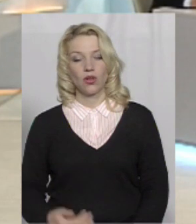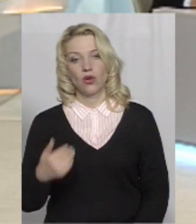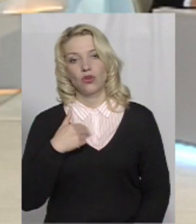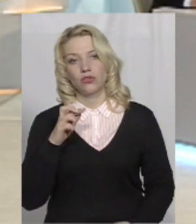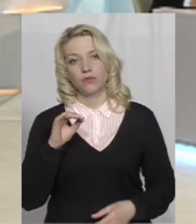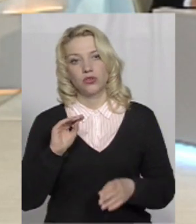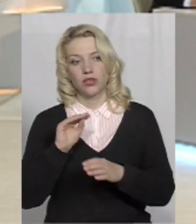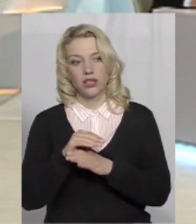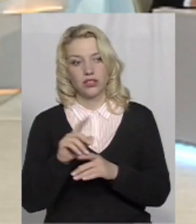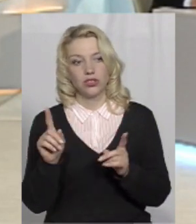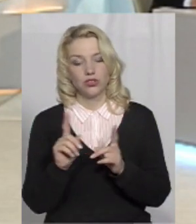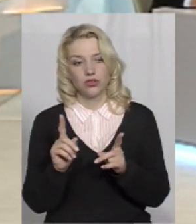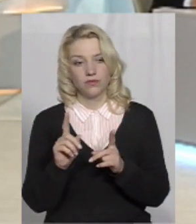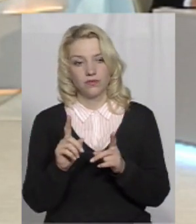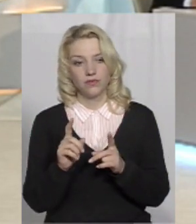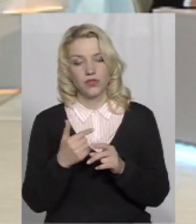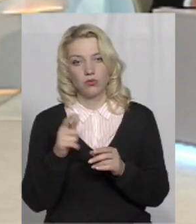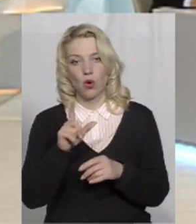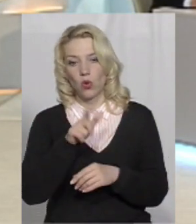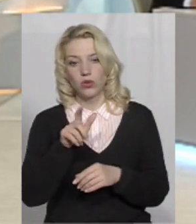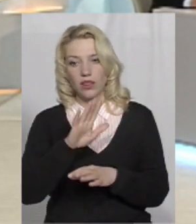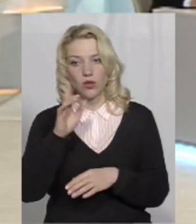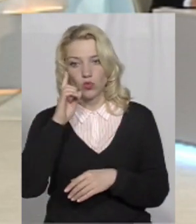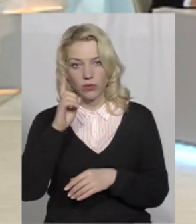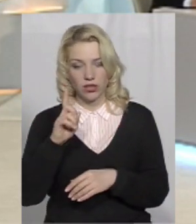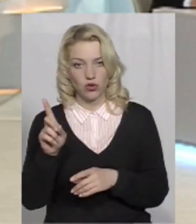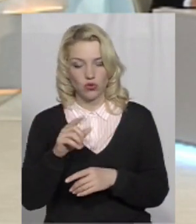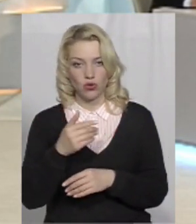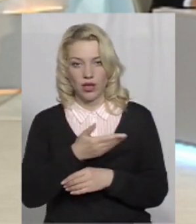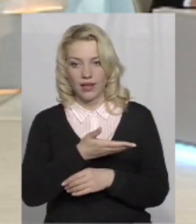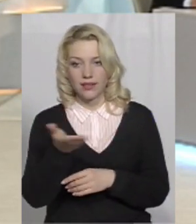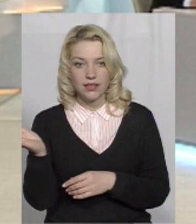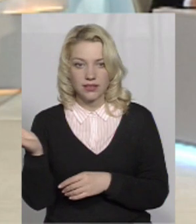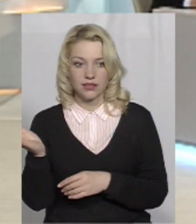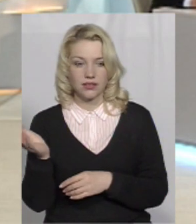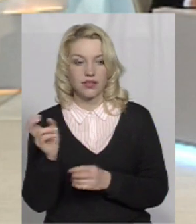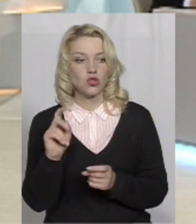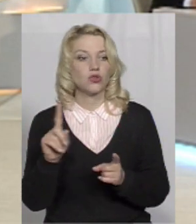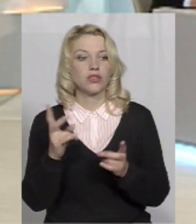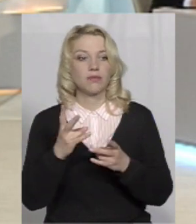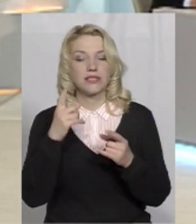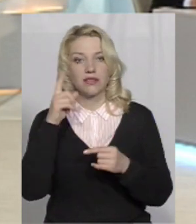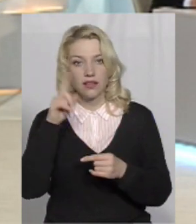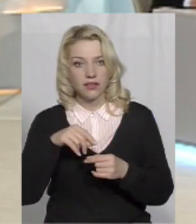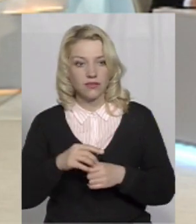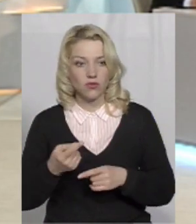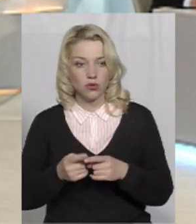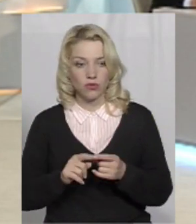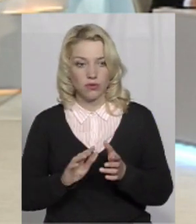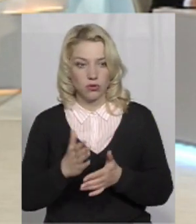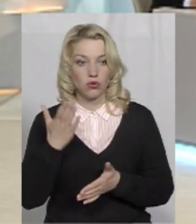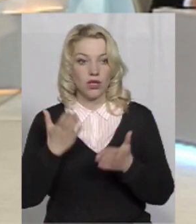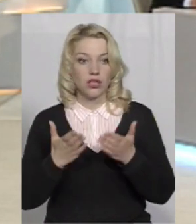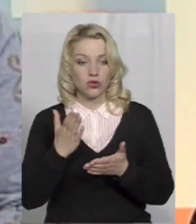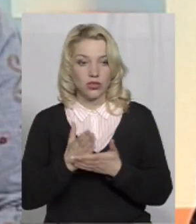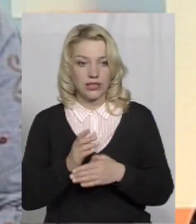хотів додати, просто щоб люди не думали, що їх, що потрібно знати в цьому випадку. Так. От